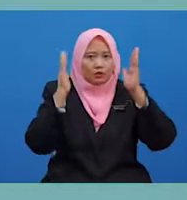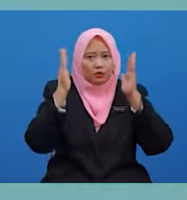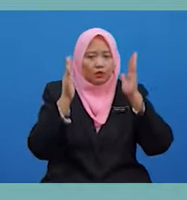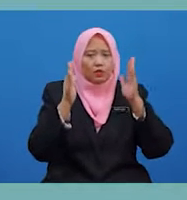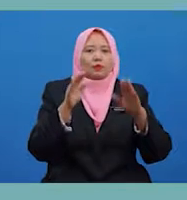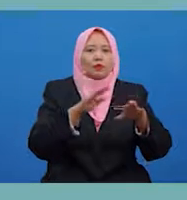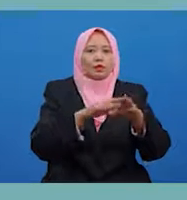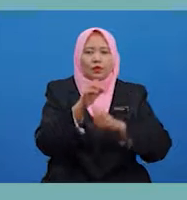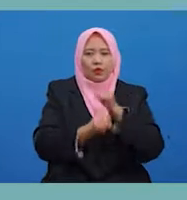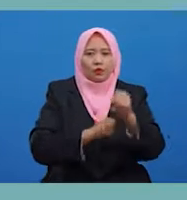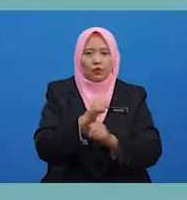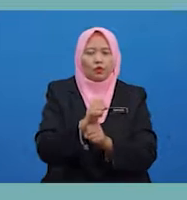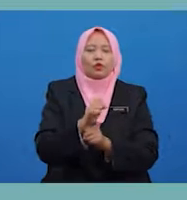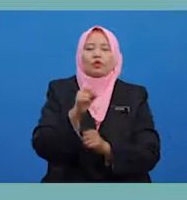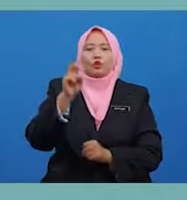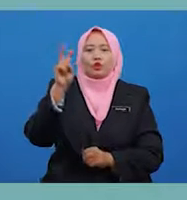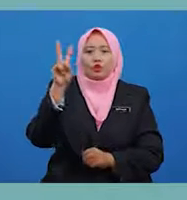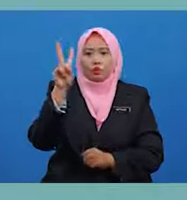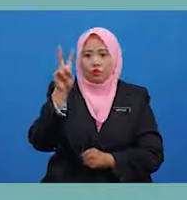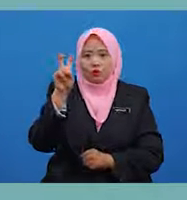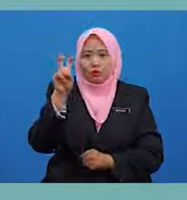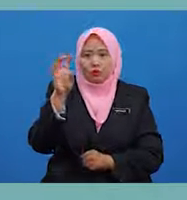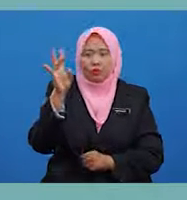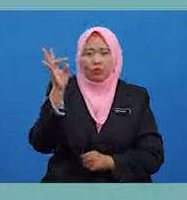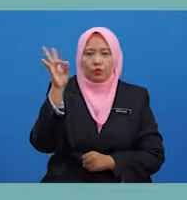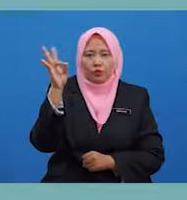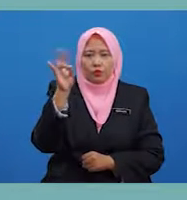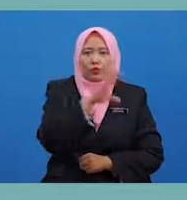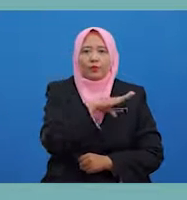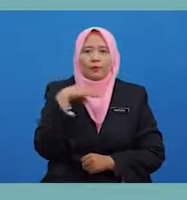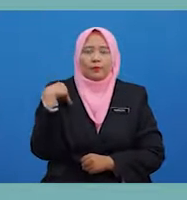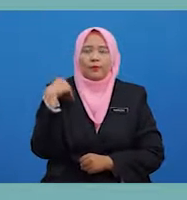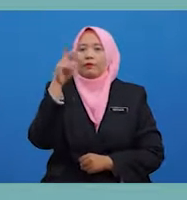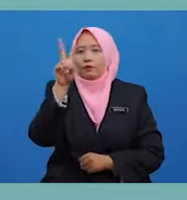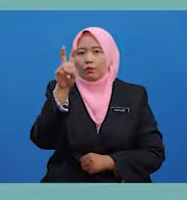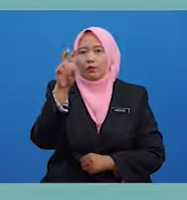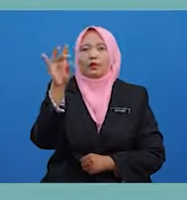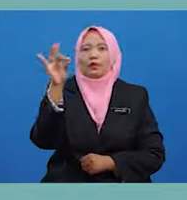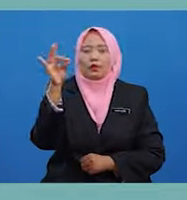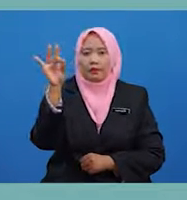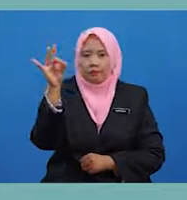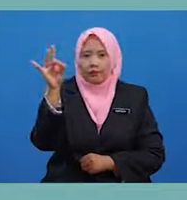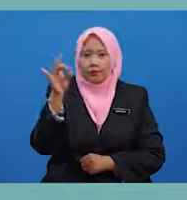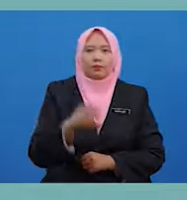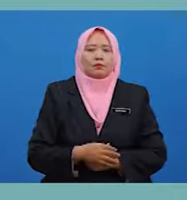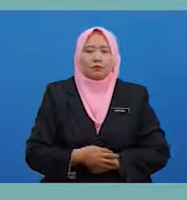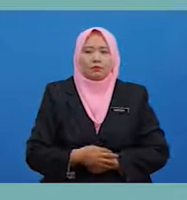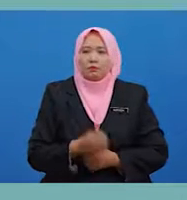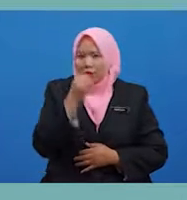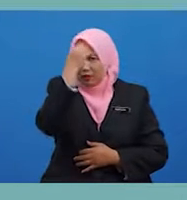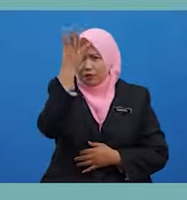2017 dan 2018. Terangkan langkah-langkah yang boleh diambil bagi